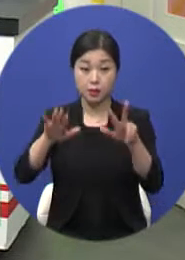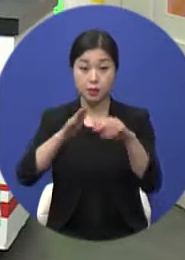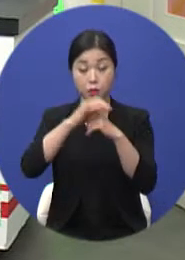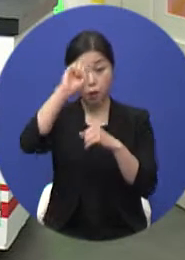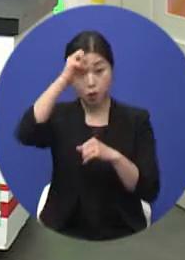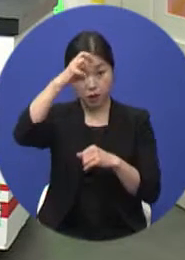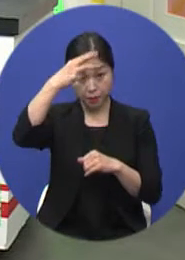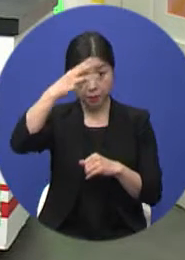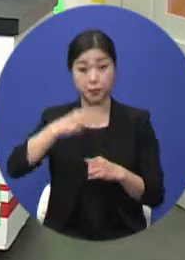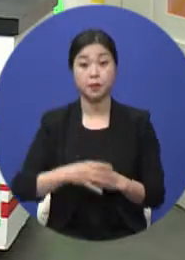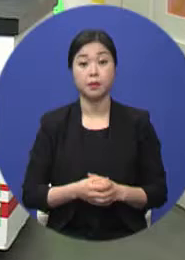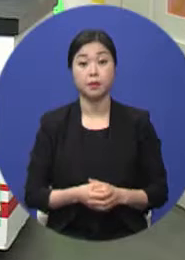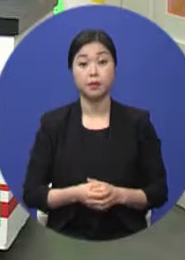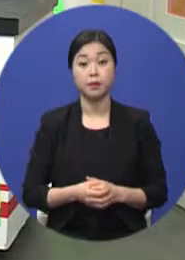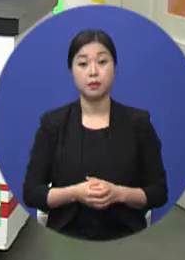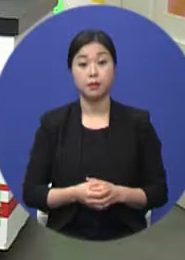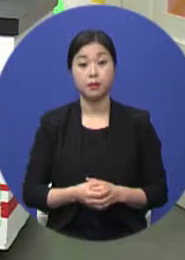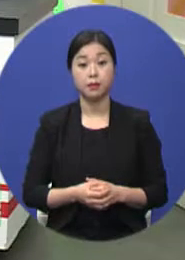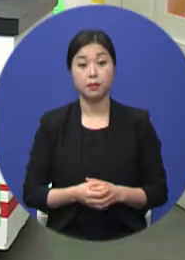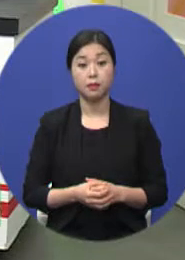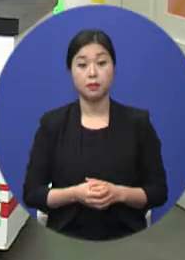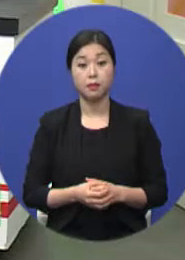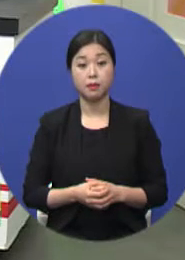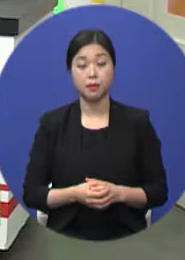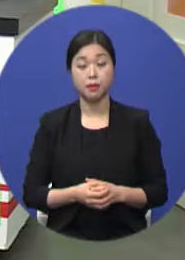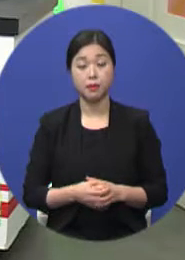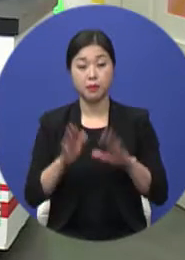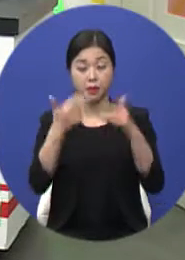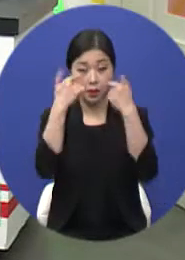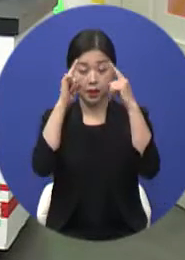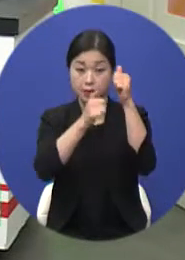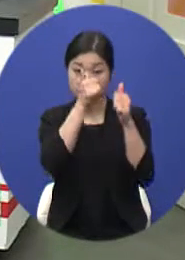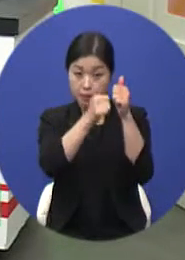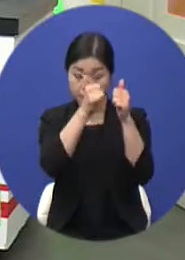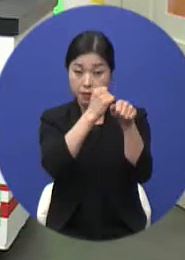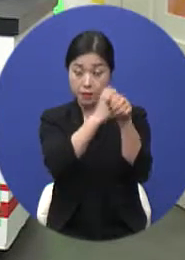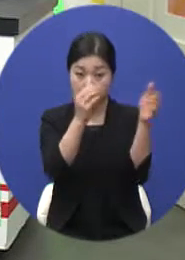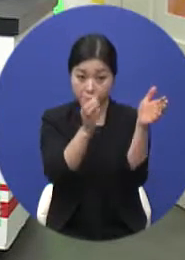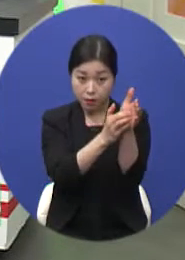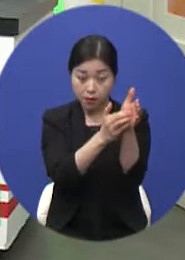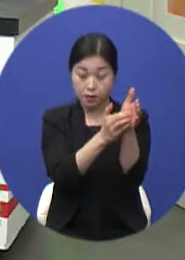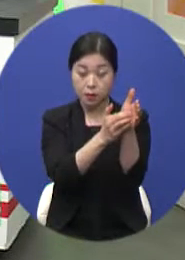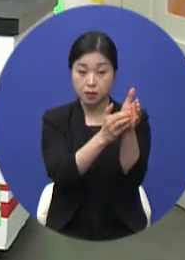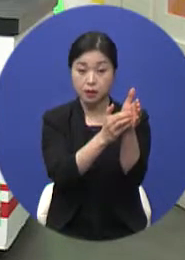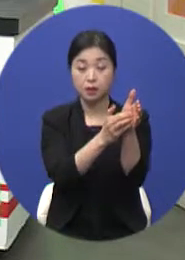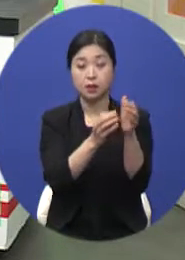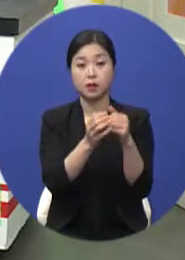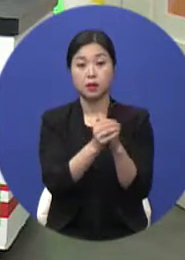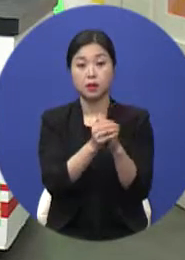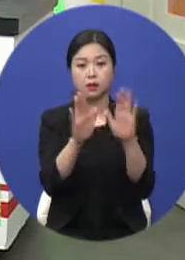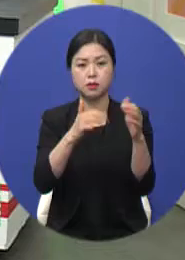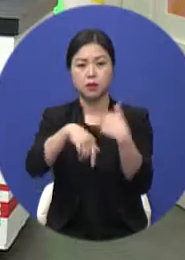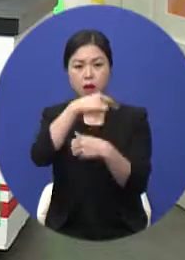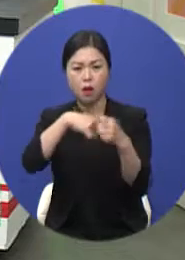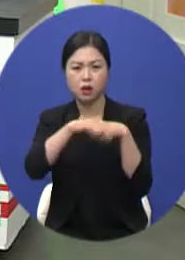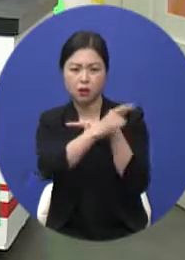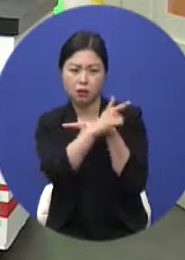돼서 그 수능을 치르게 됐는데 그 복합적으로 아마 이렇게 오게 되다